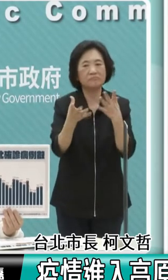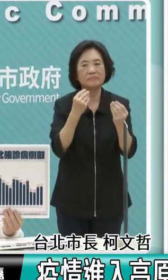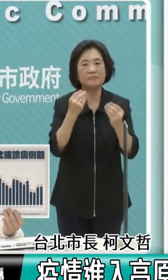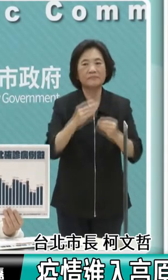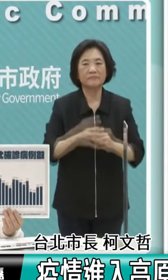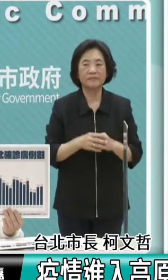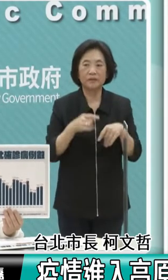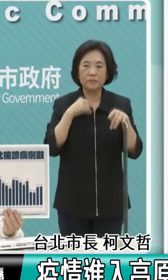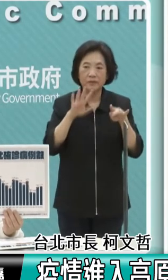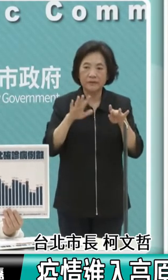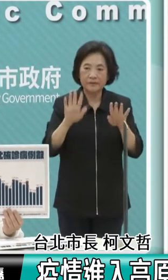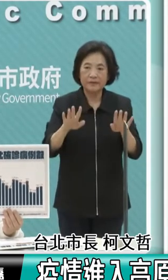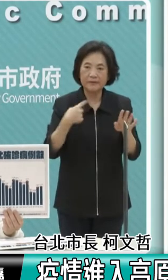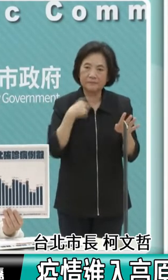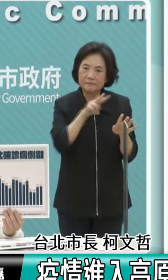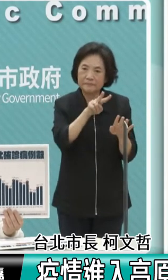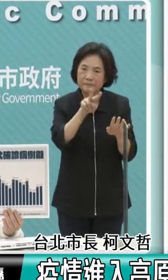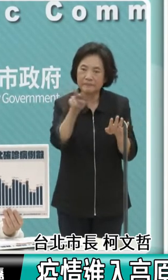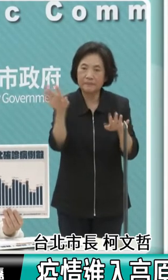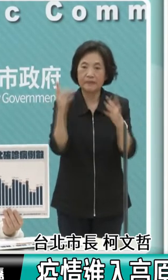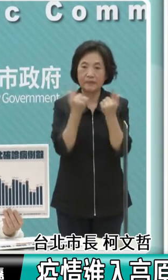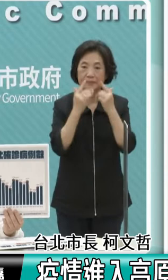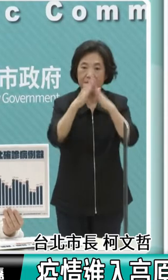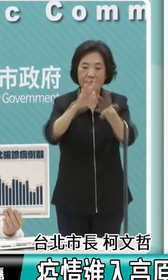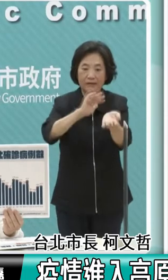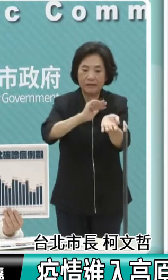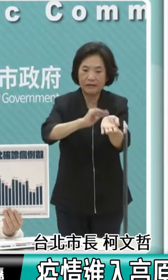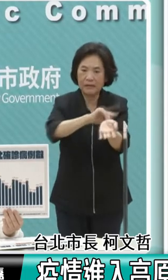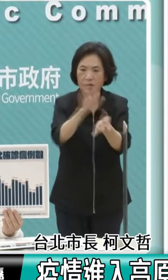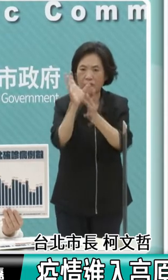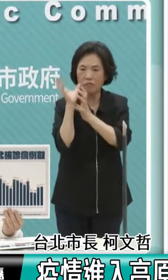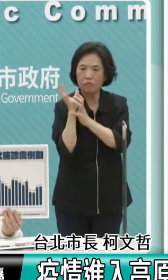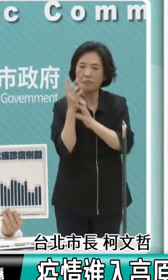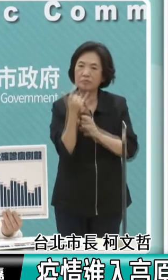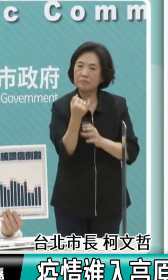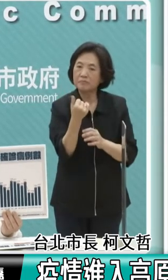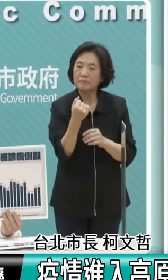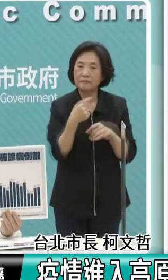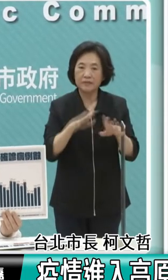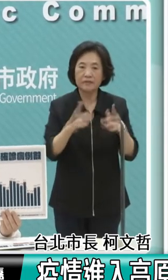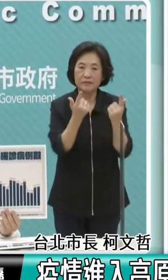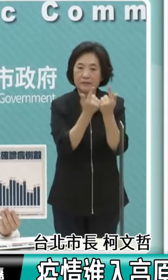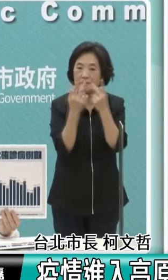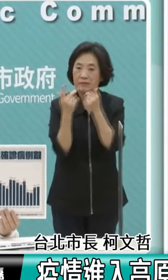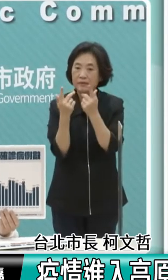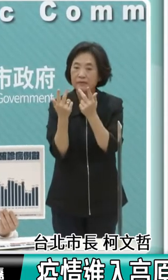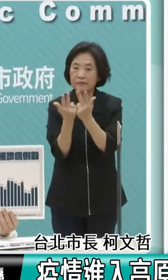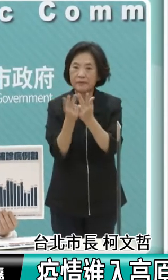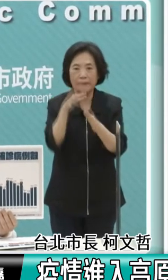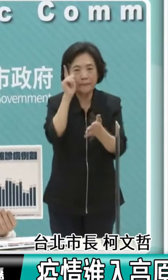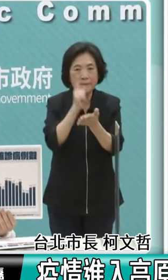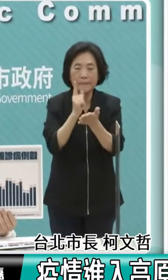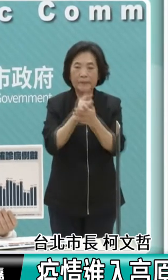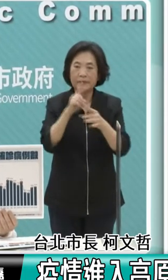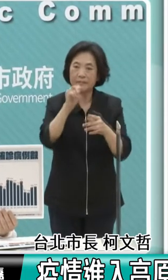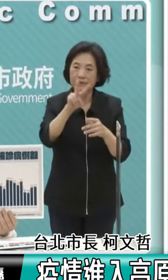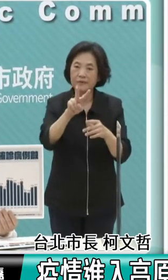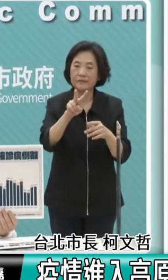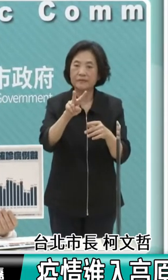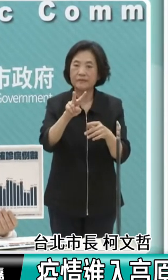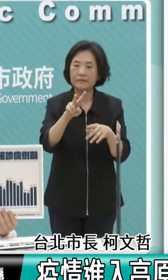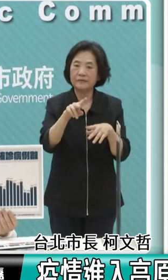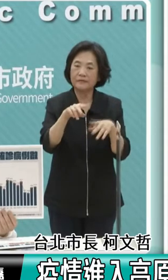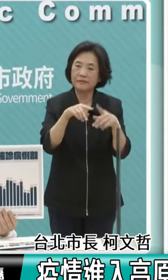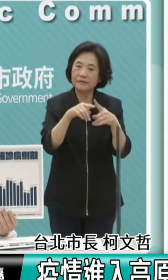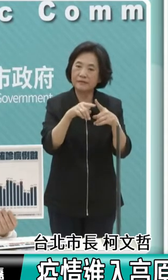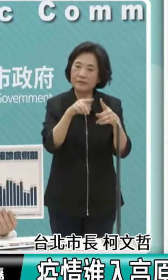在监看哦，整个台北市医疗量能了哈。那在目前双北大概每天哦12000人，或